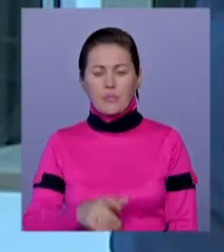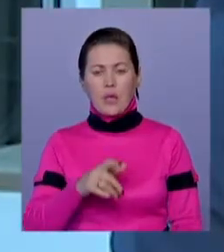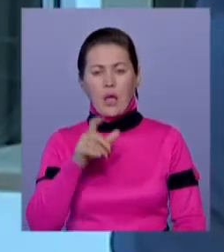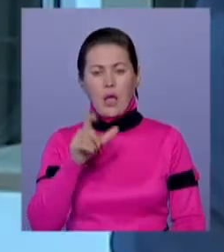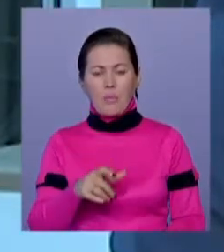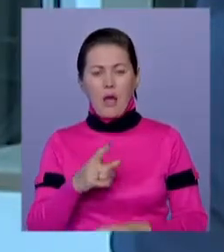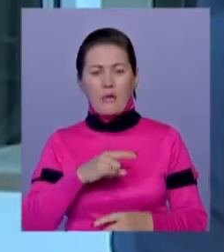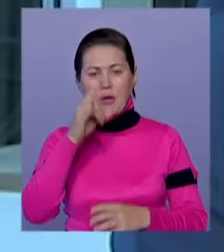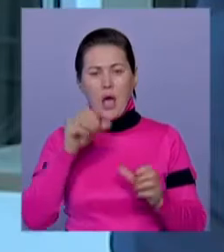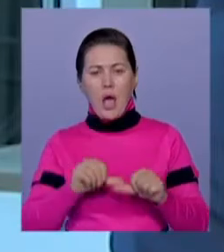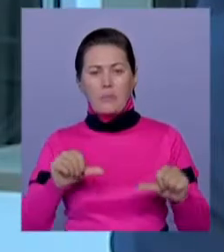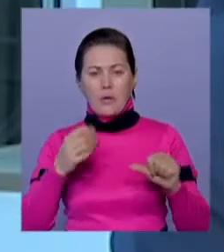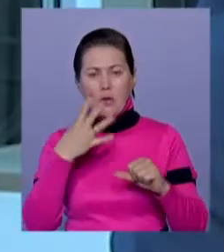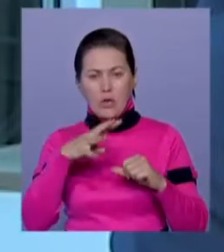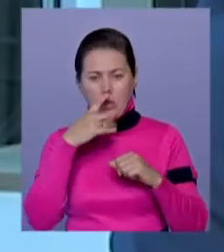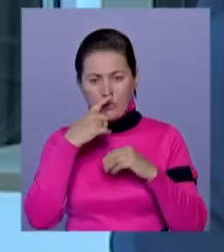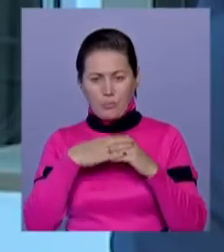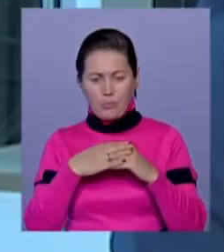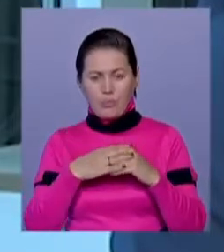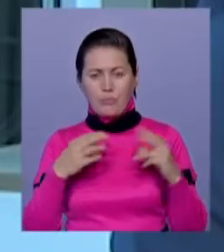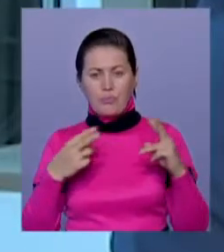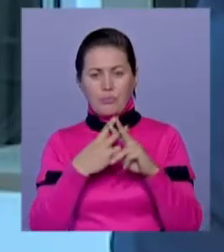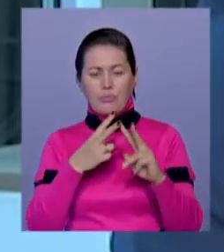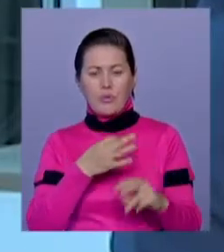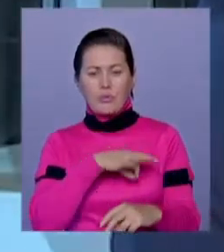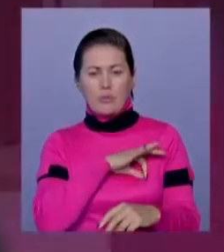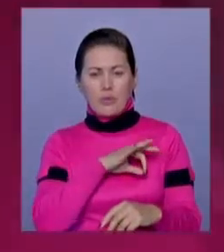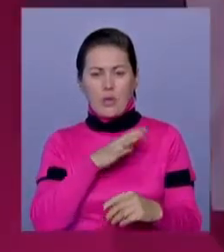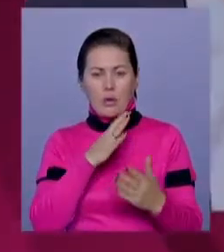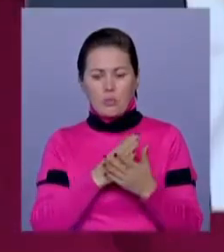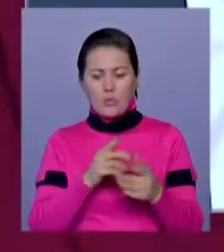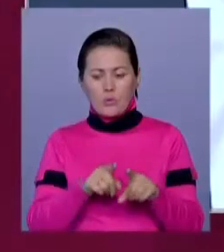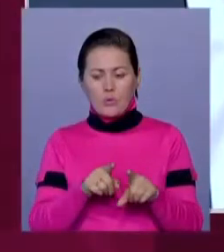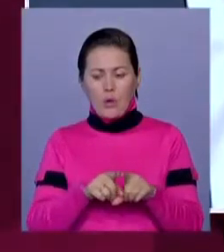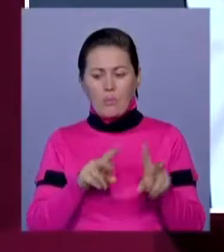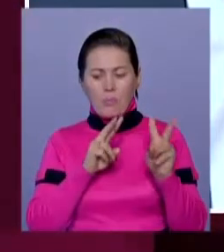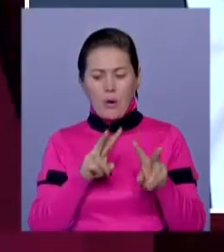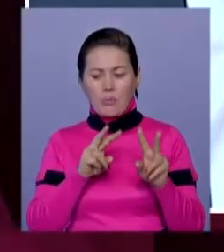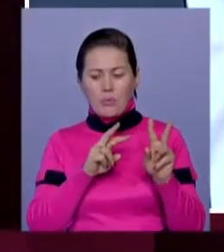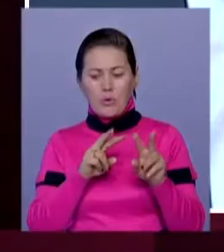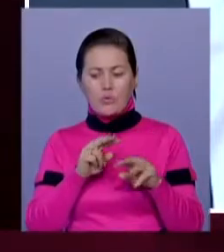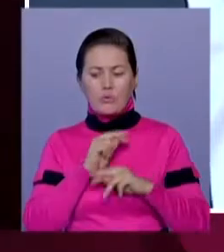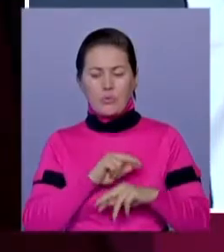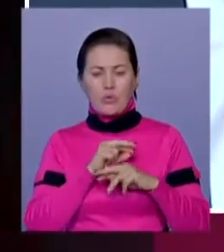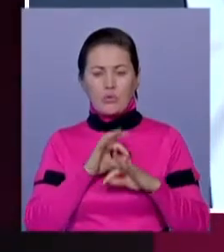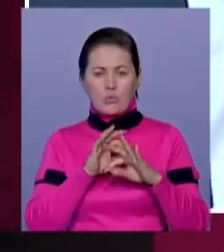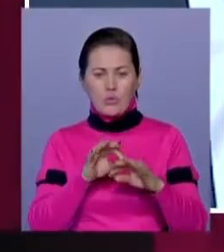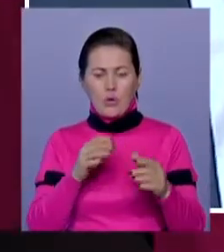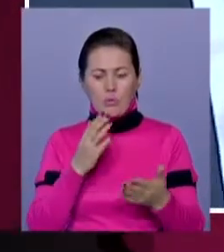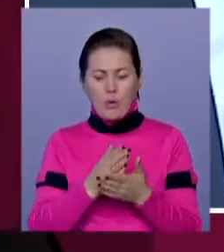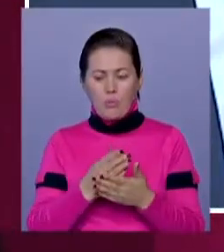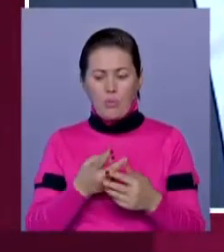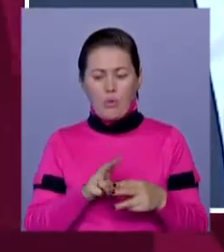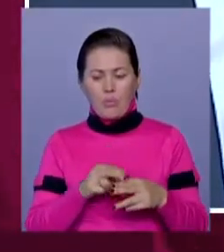комитетінде 40-тан асатын инспекторлар бар, авиациялық инспектор бүгінгі бақылау және қадағалау функцияларын жүзеге асырып